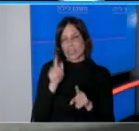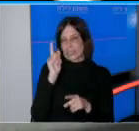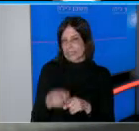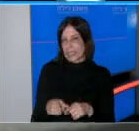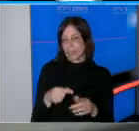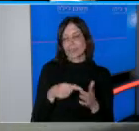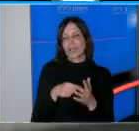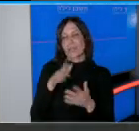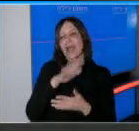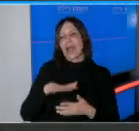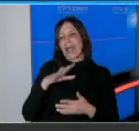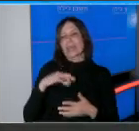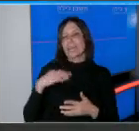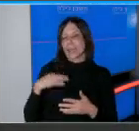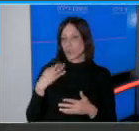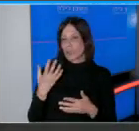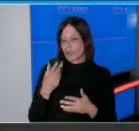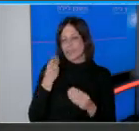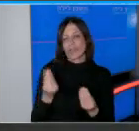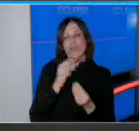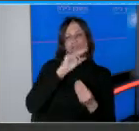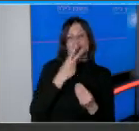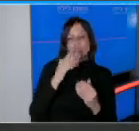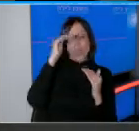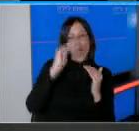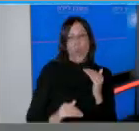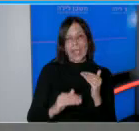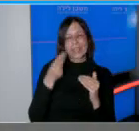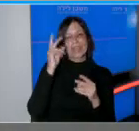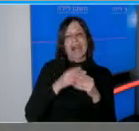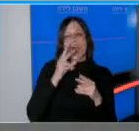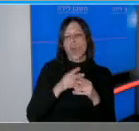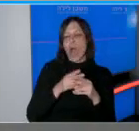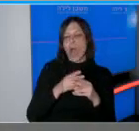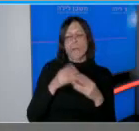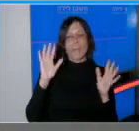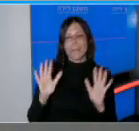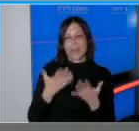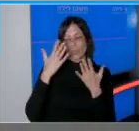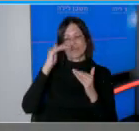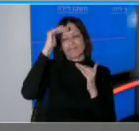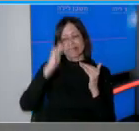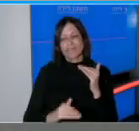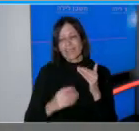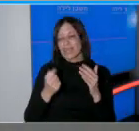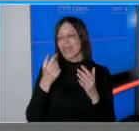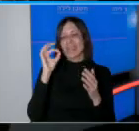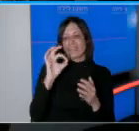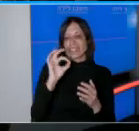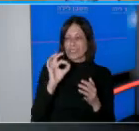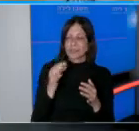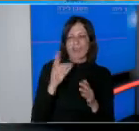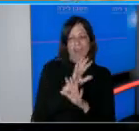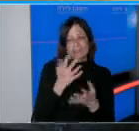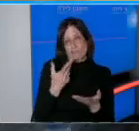הודות למערכת הבריאות שלנו. ודבר שני, זה להוריד את התחלואה במהירות ולמזער אותה כמעט לאפס. עכשיו פה אין חוכמות.